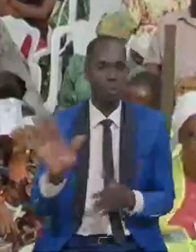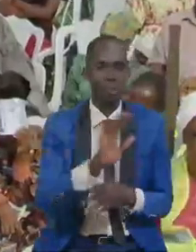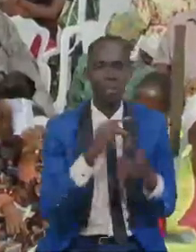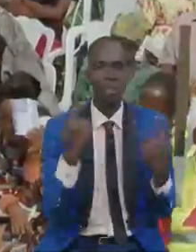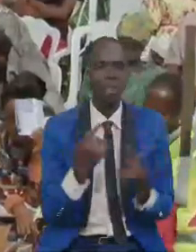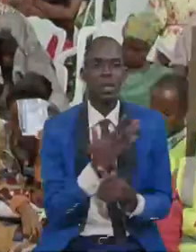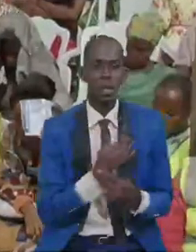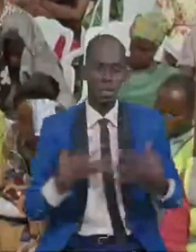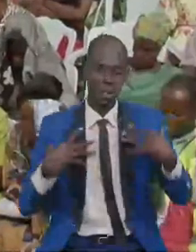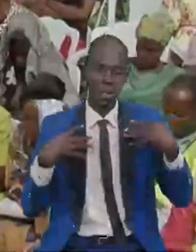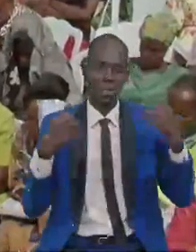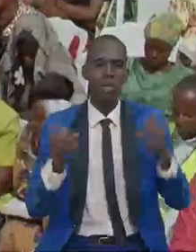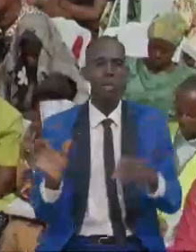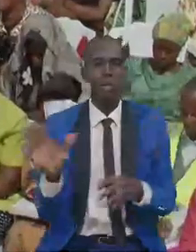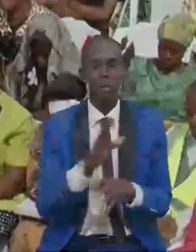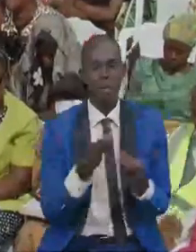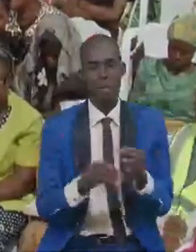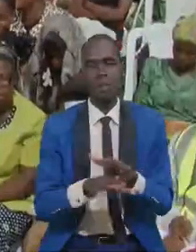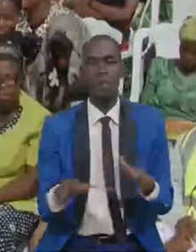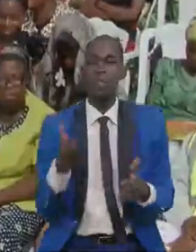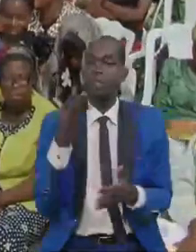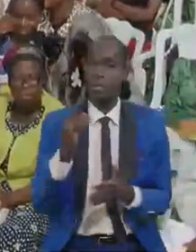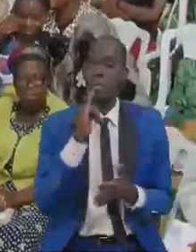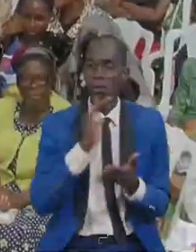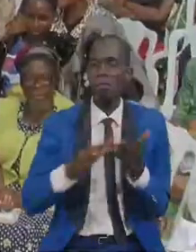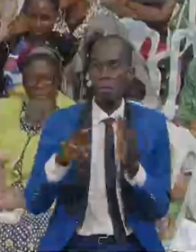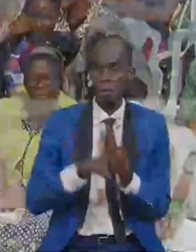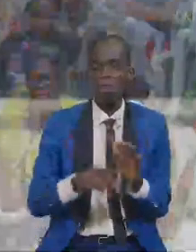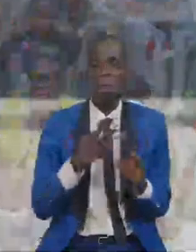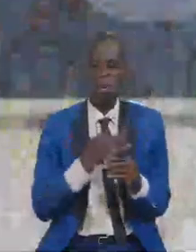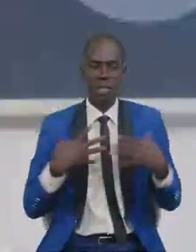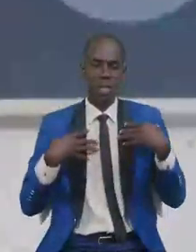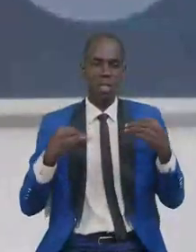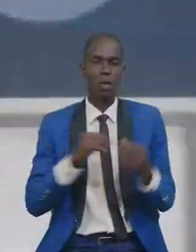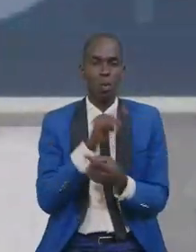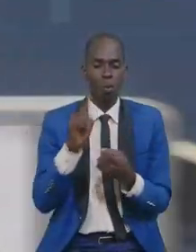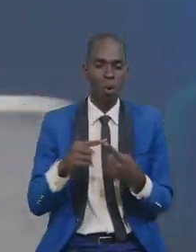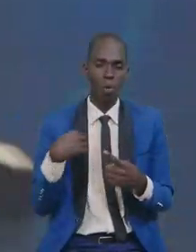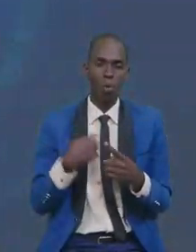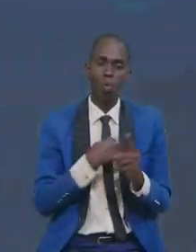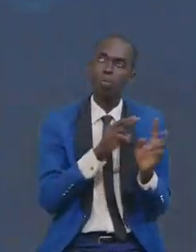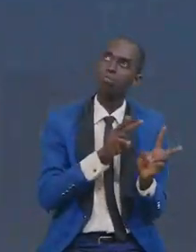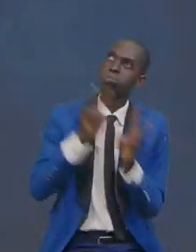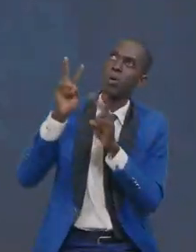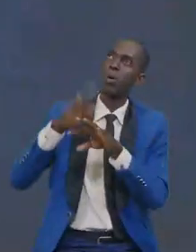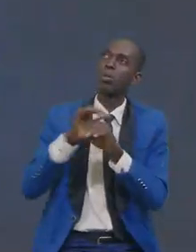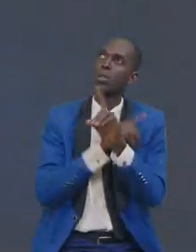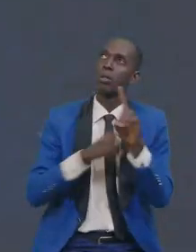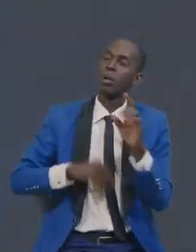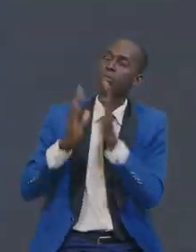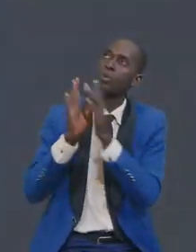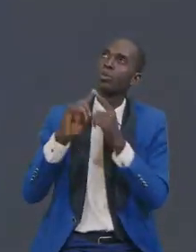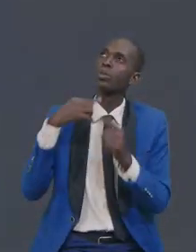je lui pardonnerai son péché et je guérirai son pays. Il y a le pardon, il y a la guérison, comme nous revenons au Seigneur et nous disons,